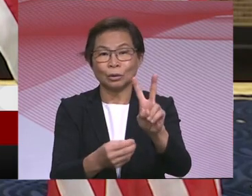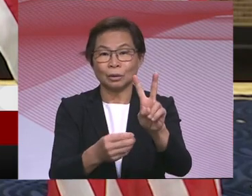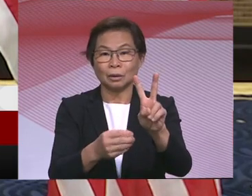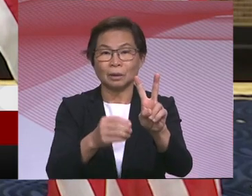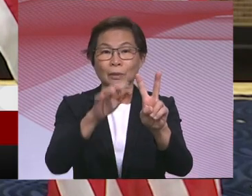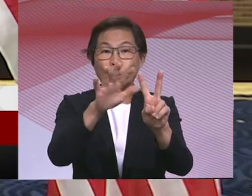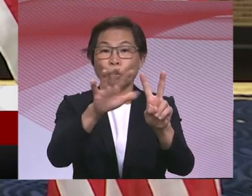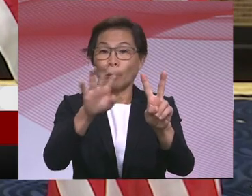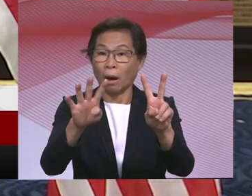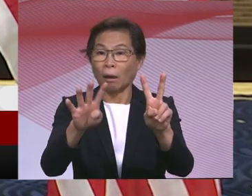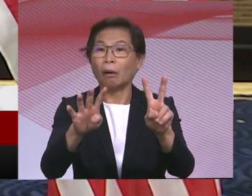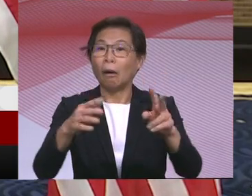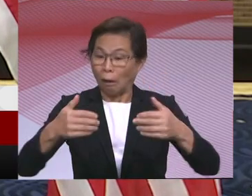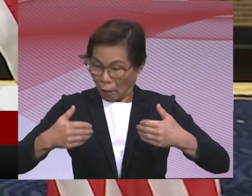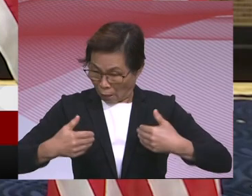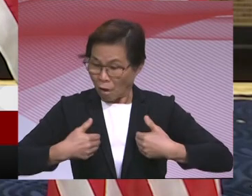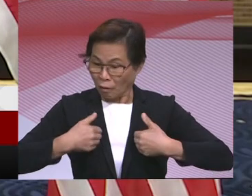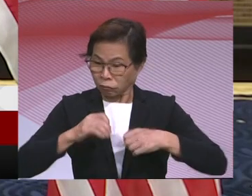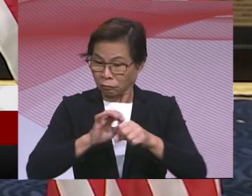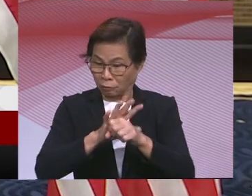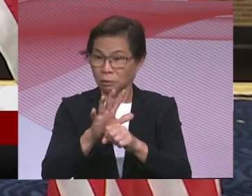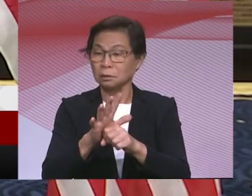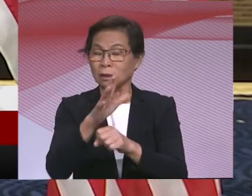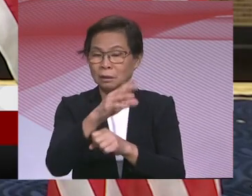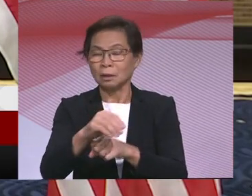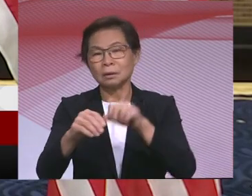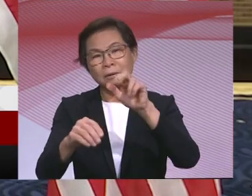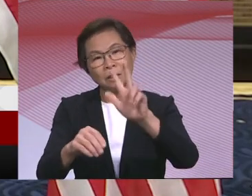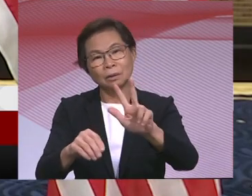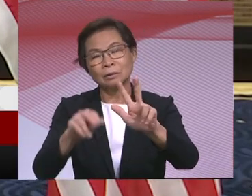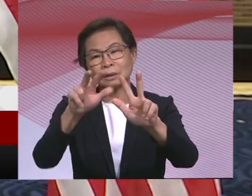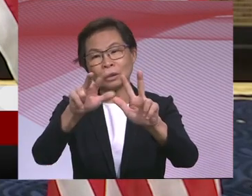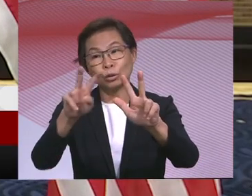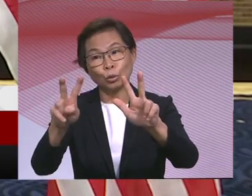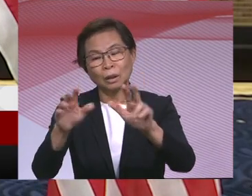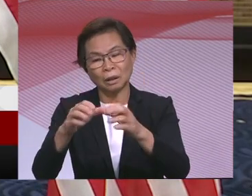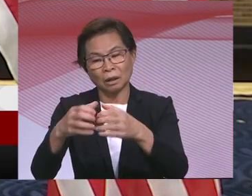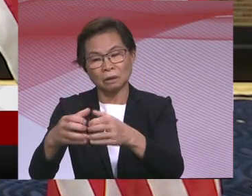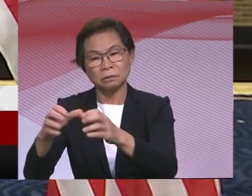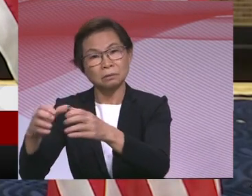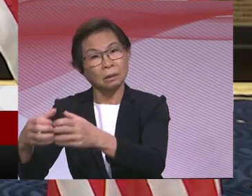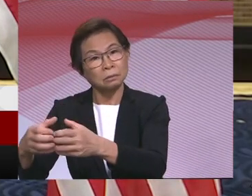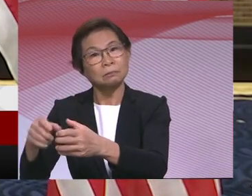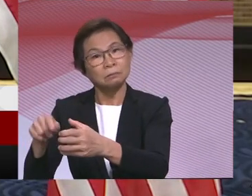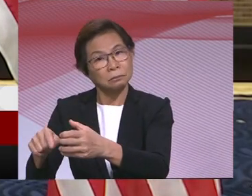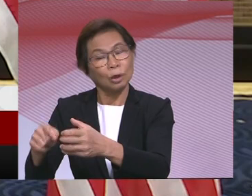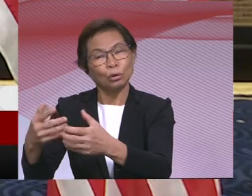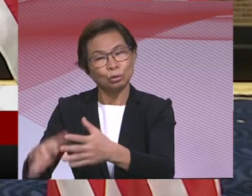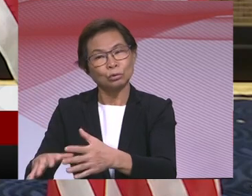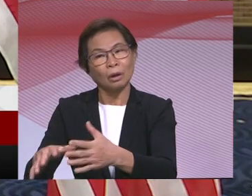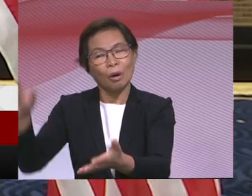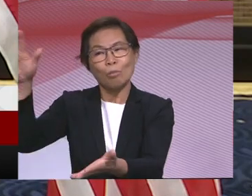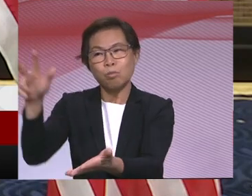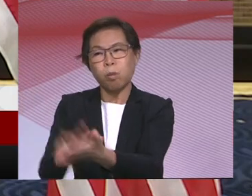250-14 the masih lagi aktif mereka lihat 332 Cluster plafon